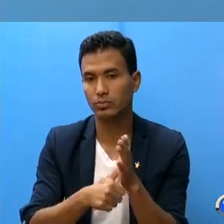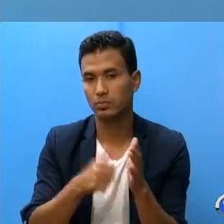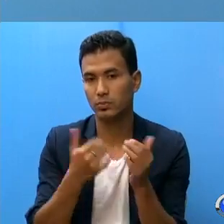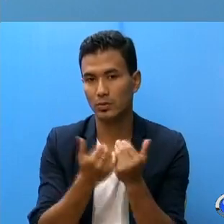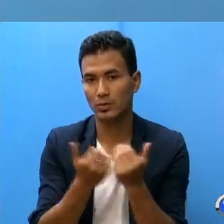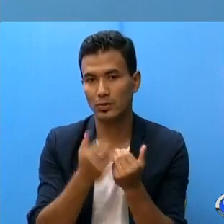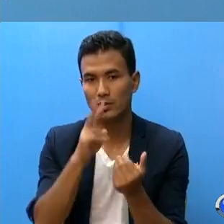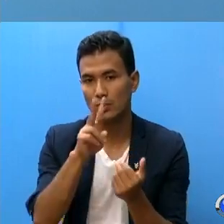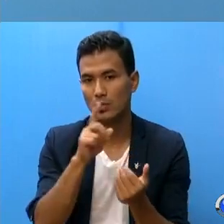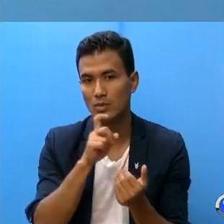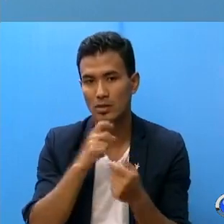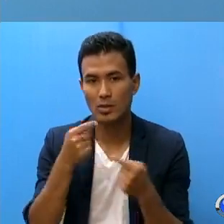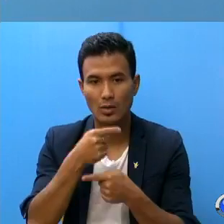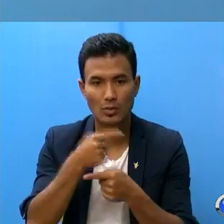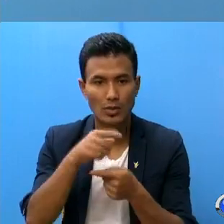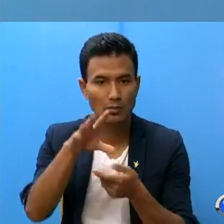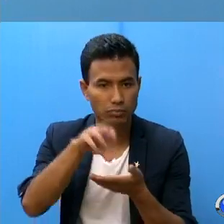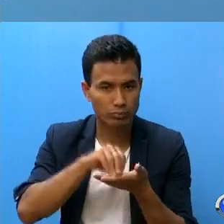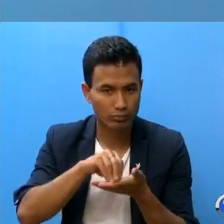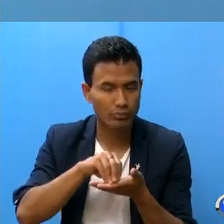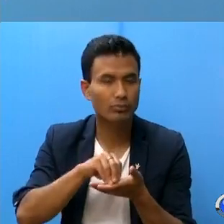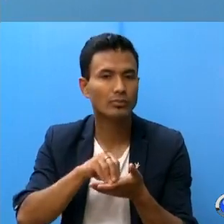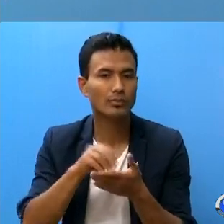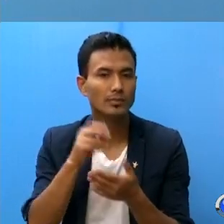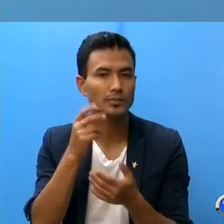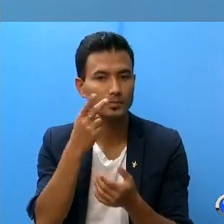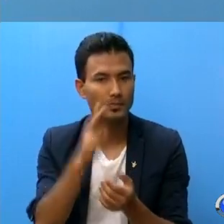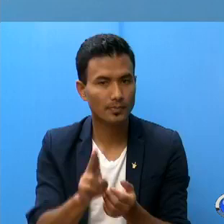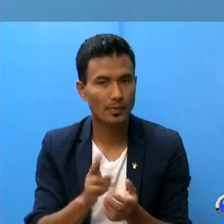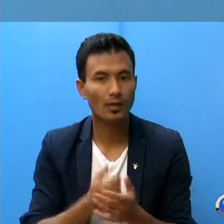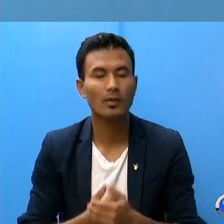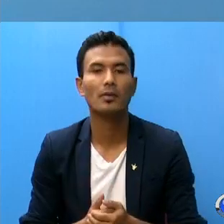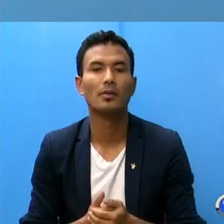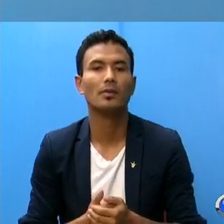असार दुई गते नमुना संकलन गरियेको मा